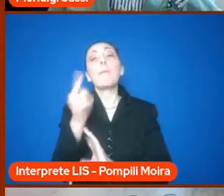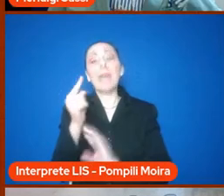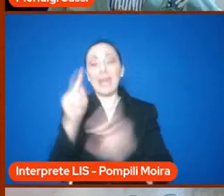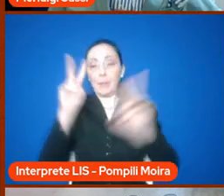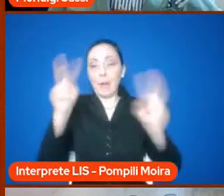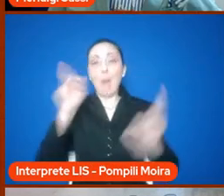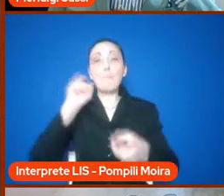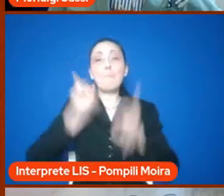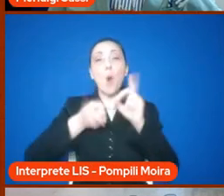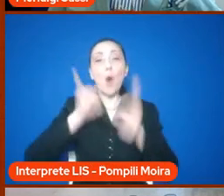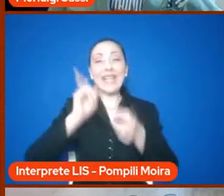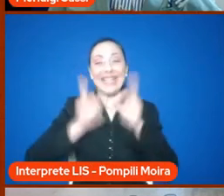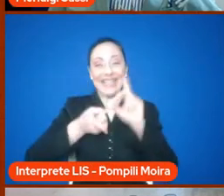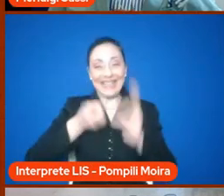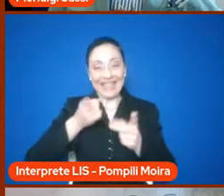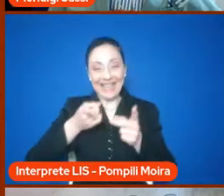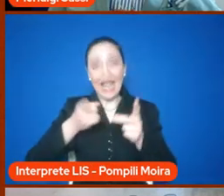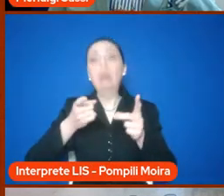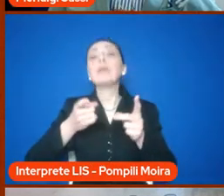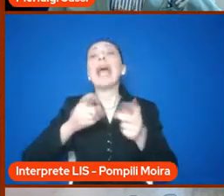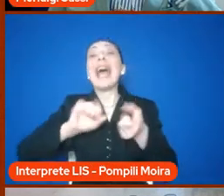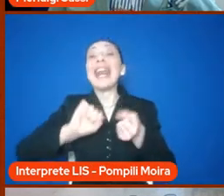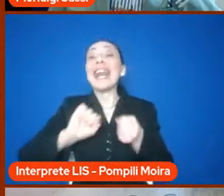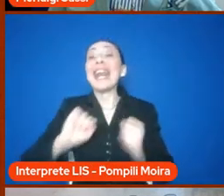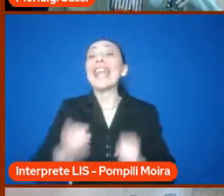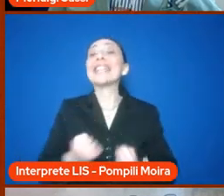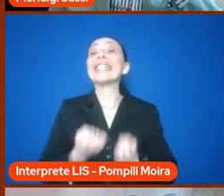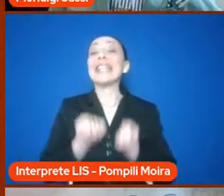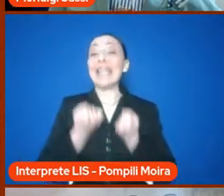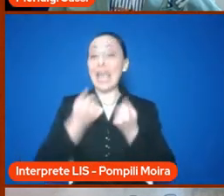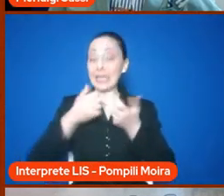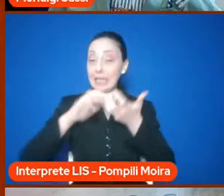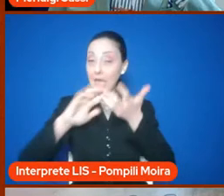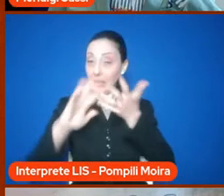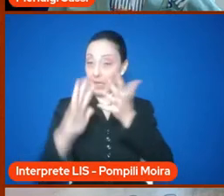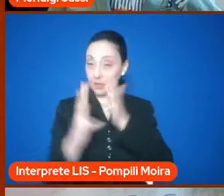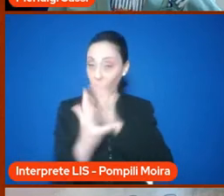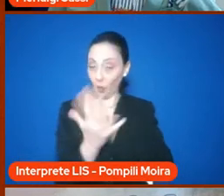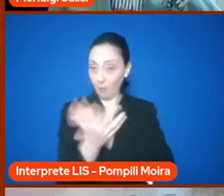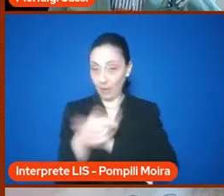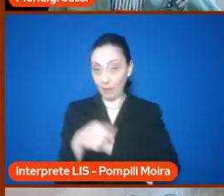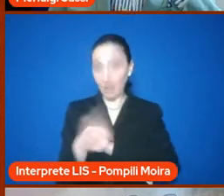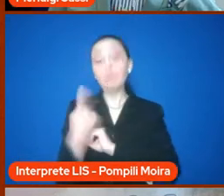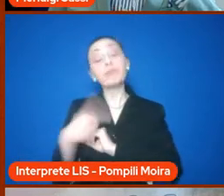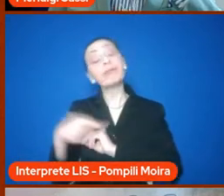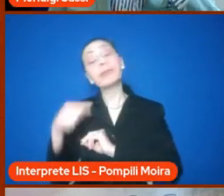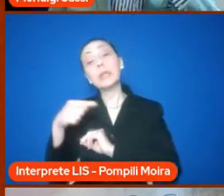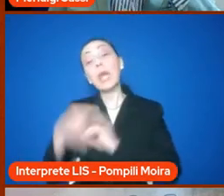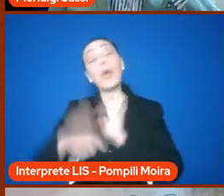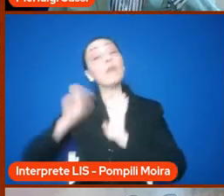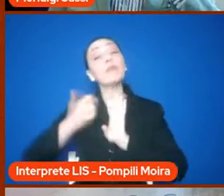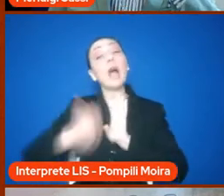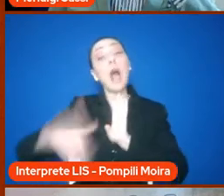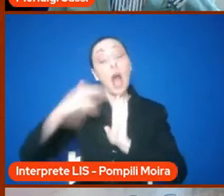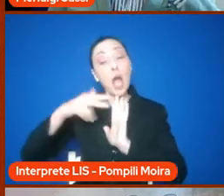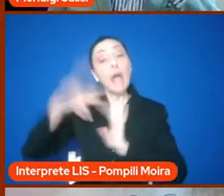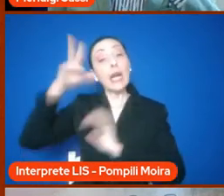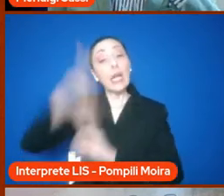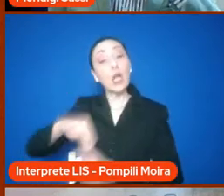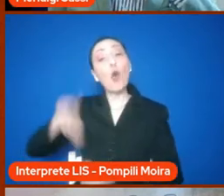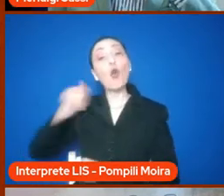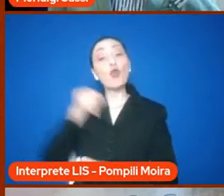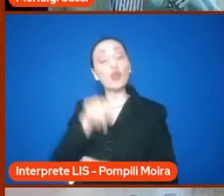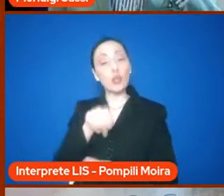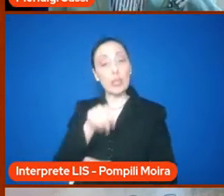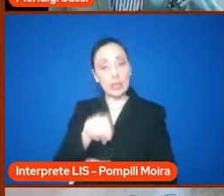però partono necessariamente da un riconoscimento. Per questo il capo di gabinetto di Juncker nel 2016